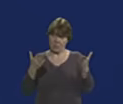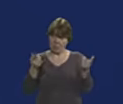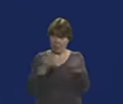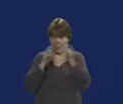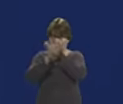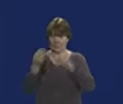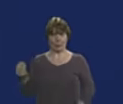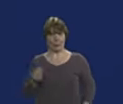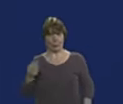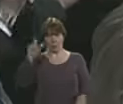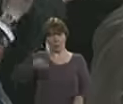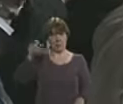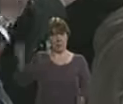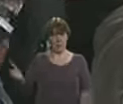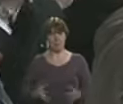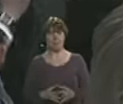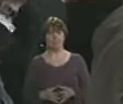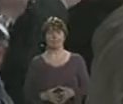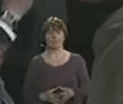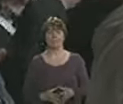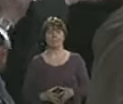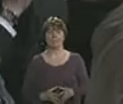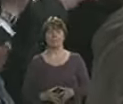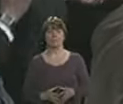du respect des travailleurs.